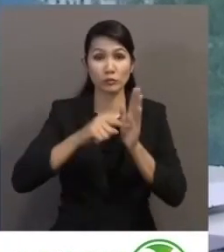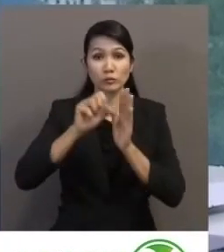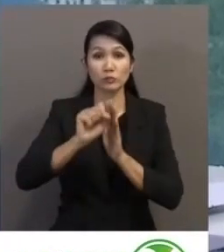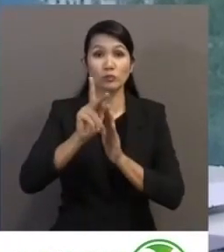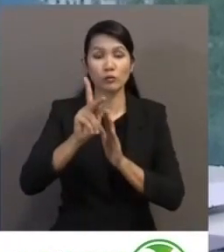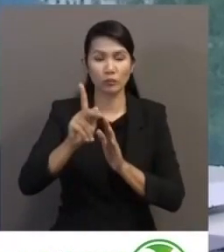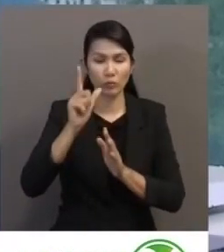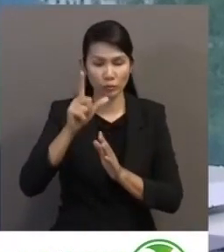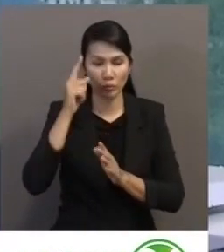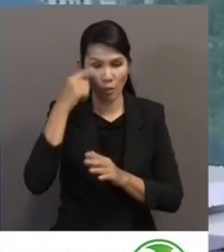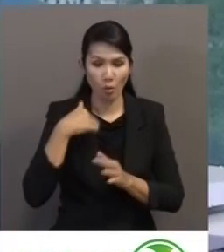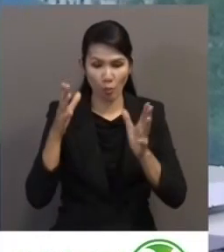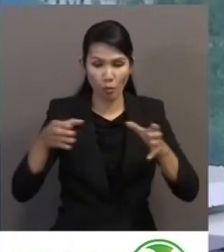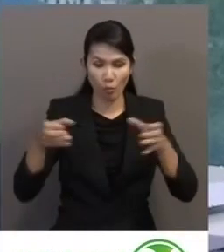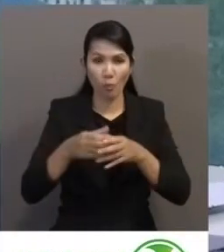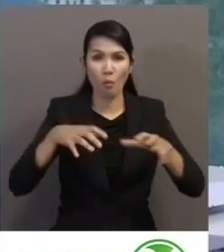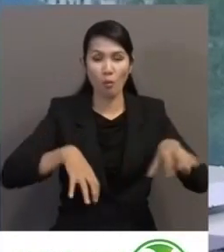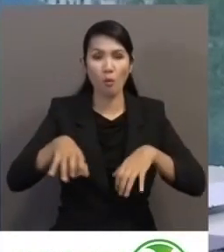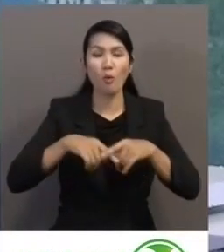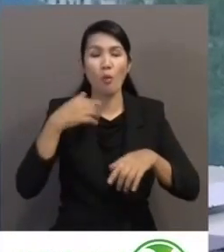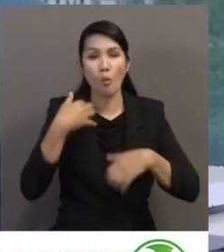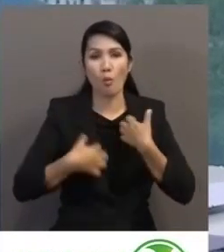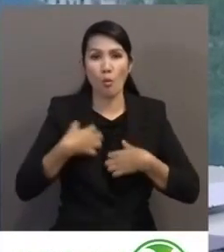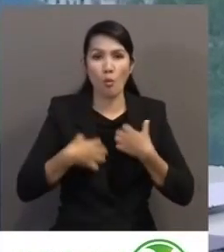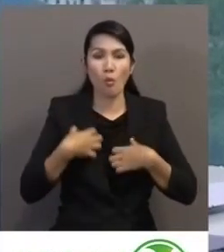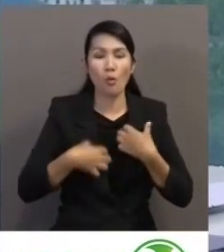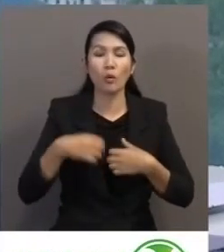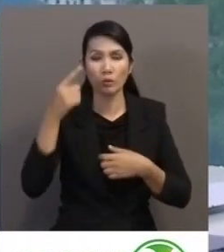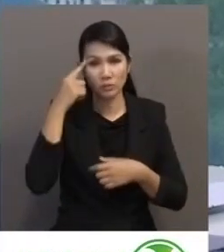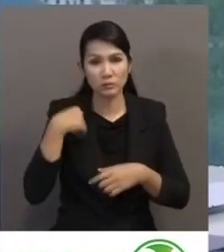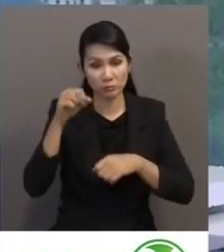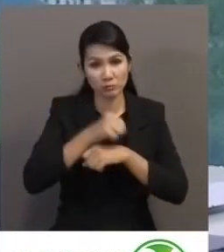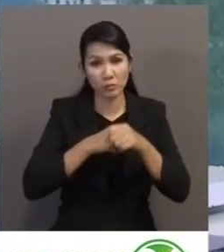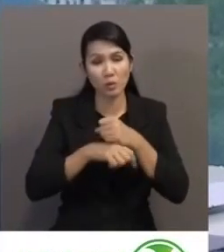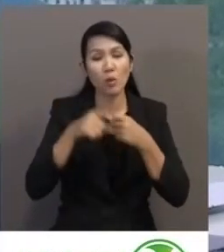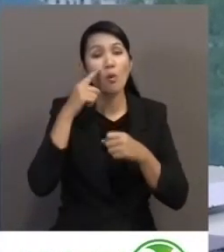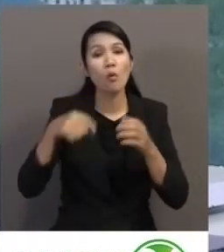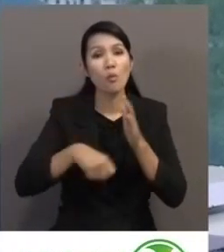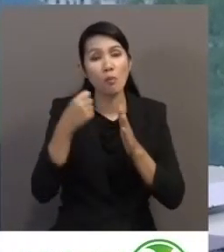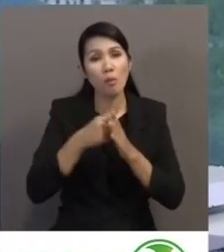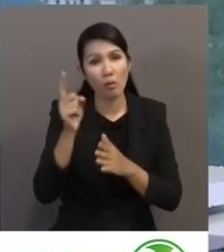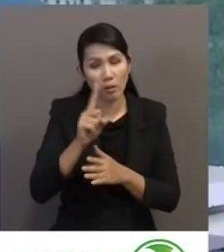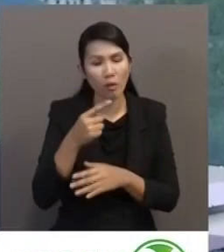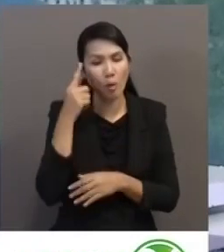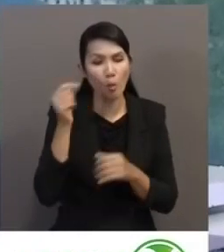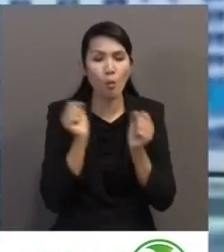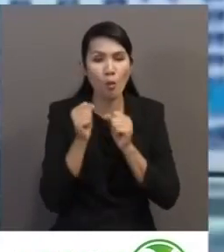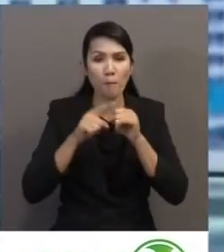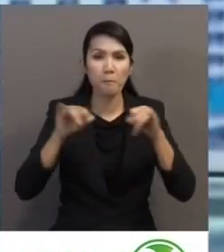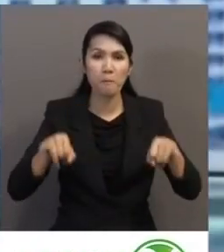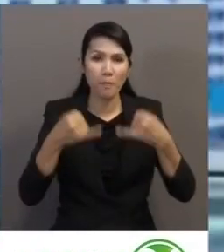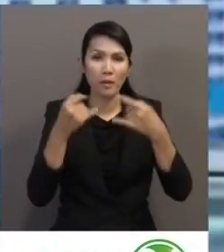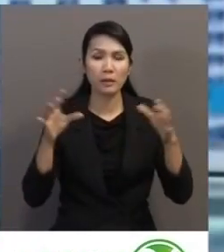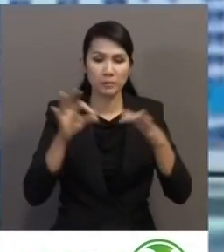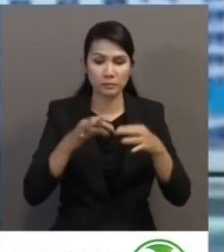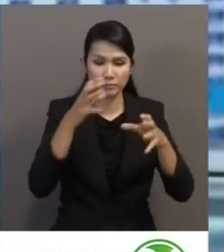านในพื้นที่ที่เขาออกมารวมตัวกันคัดค้านการก่อสร้างมัสยิดนี้นะคะหลายคนให้เหตุผลบอกว่าเกรงจะเกิดความขัดแย้งในพื้นที่ค่ะ